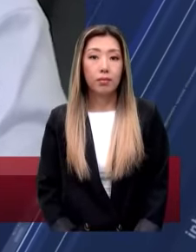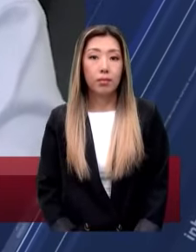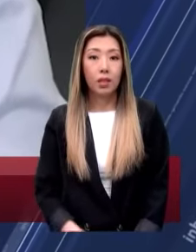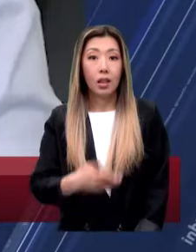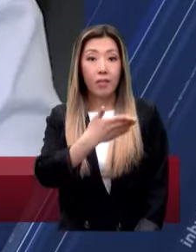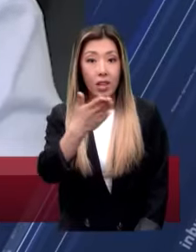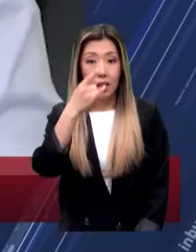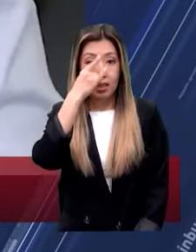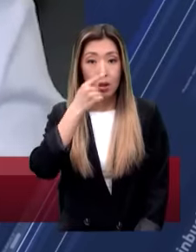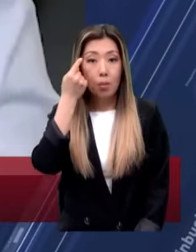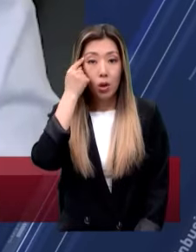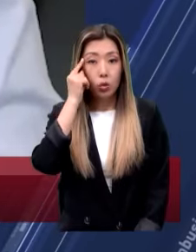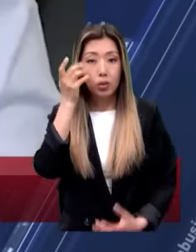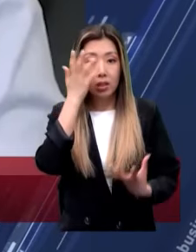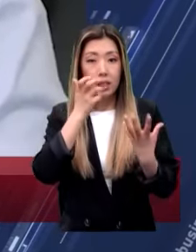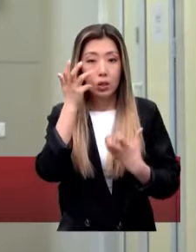Подумайте серьезно.